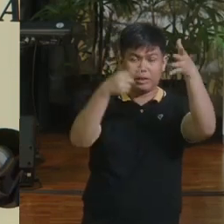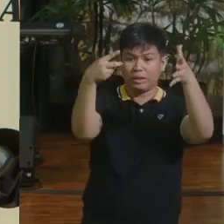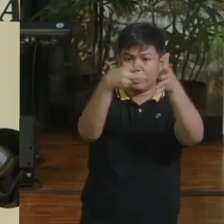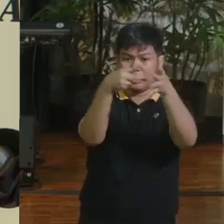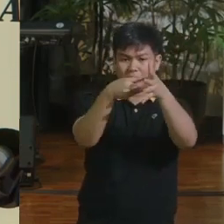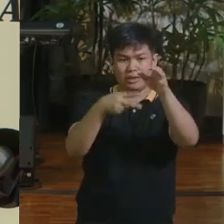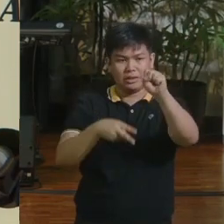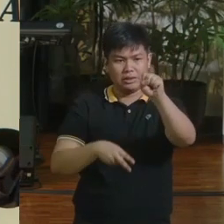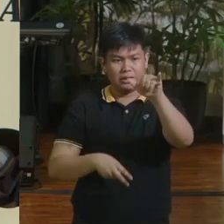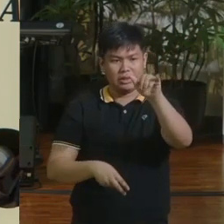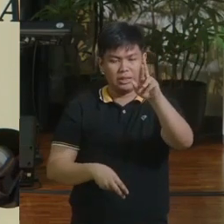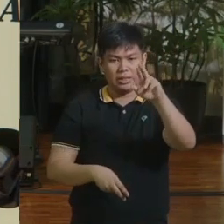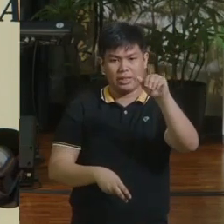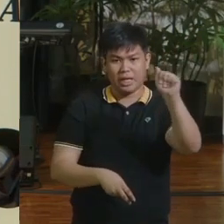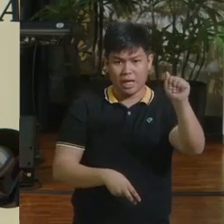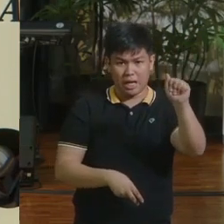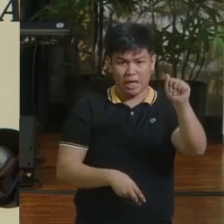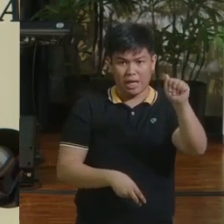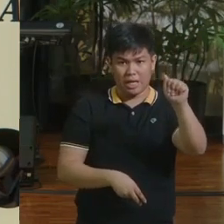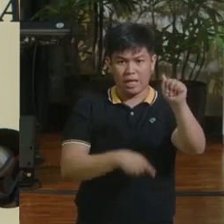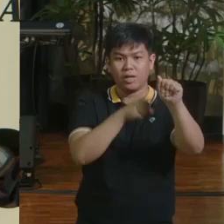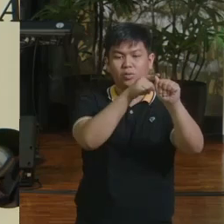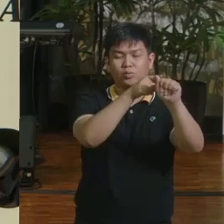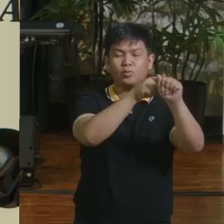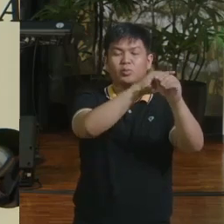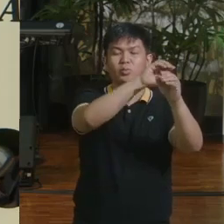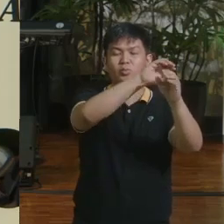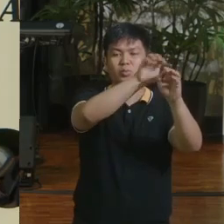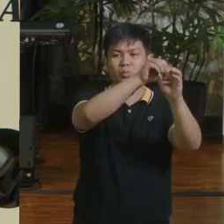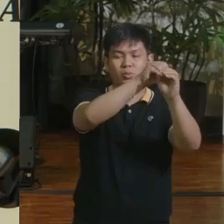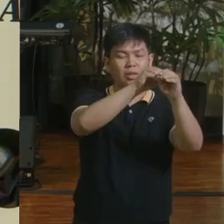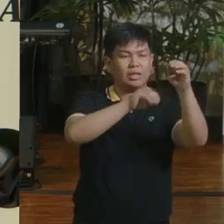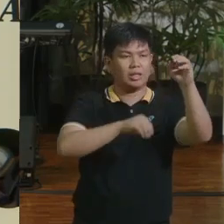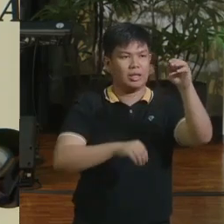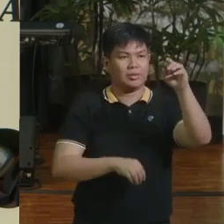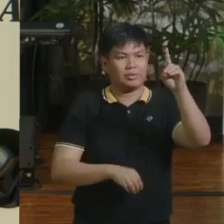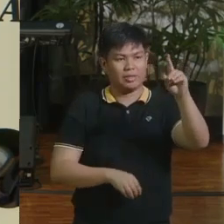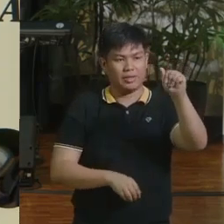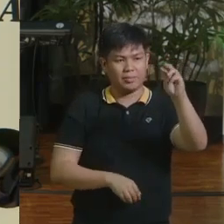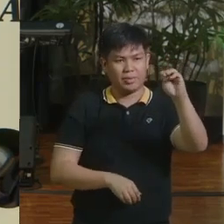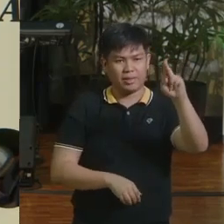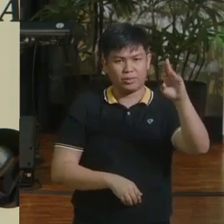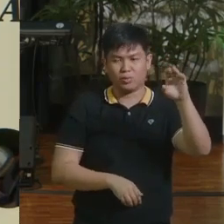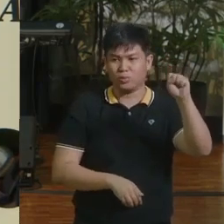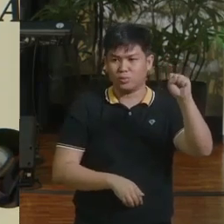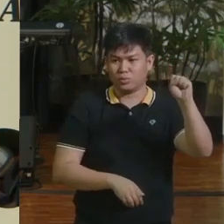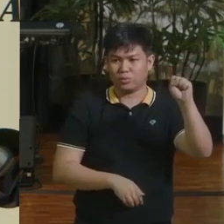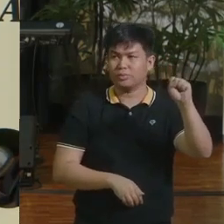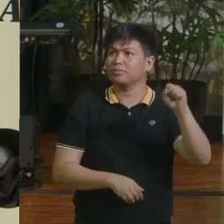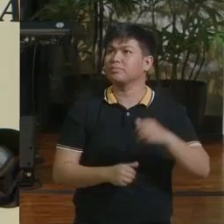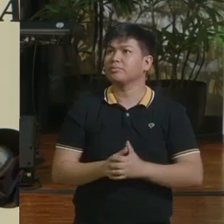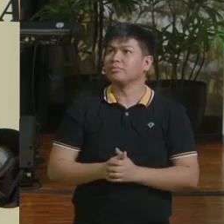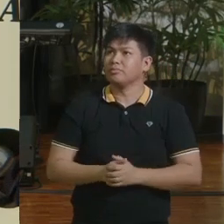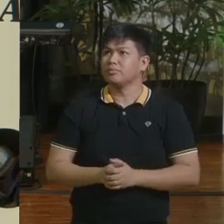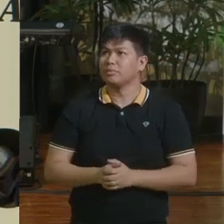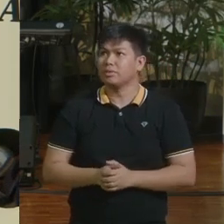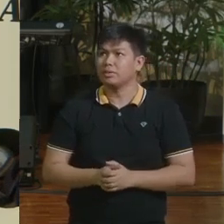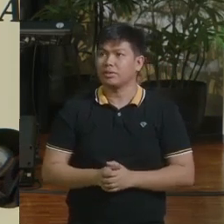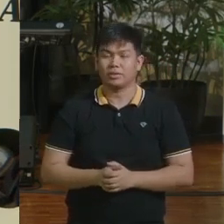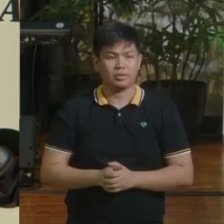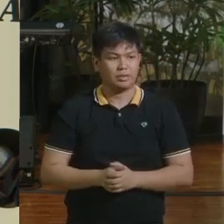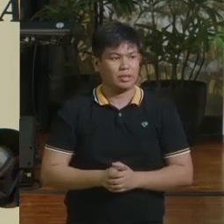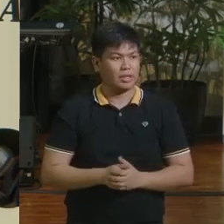Damascus doon. Ang nasa ilalim ng Damascus ay Nabatea. Yun po ang